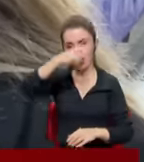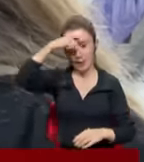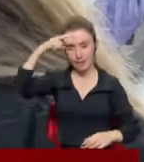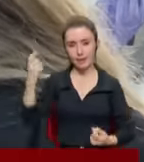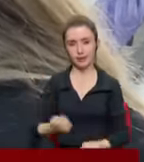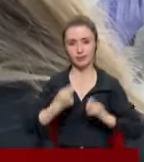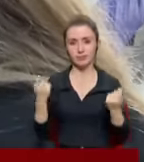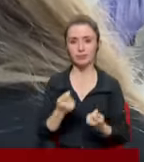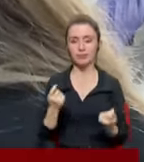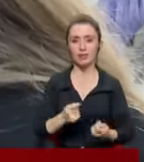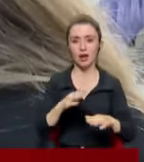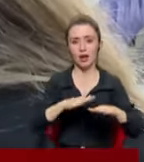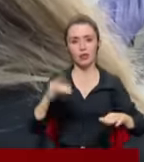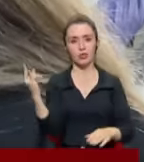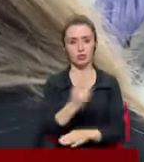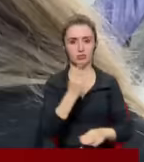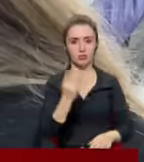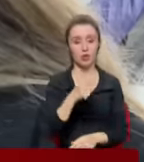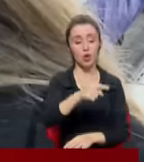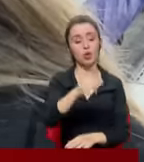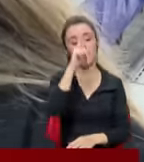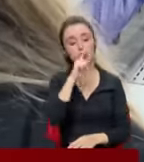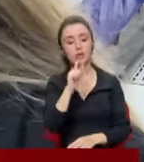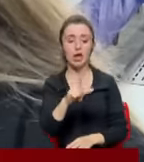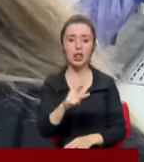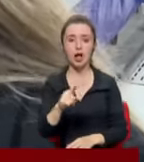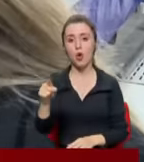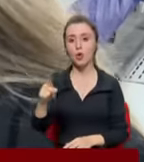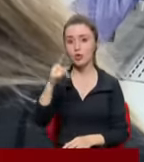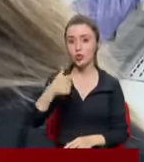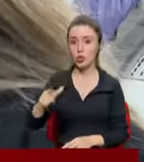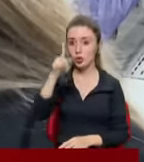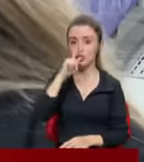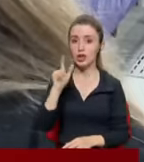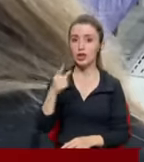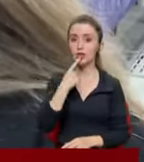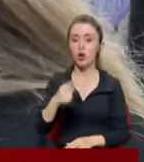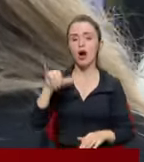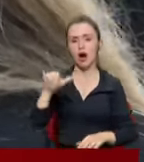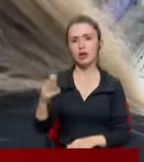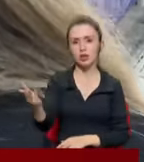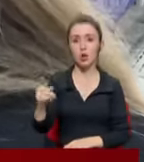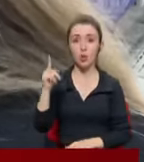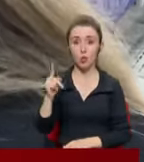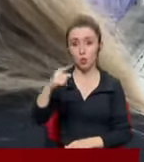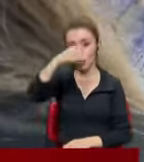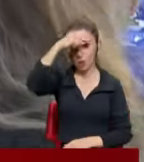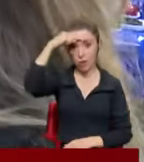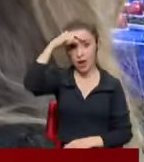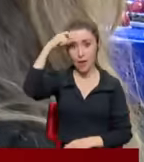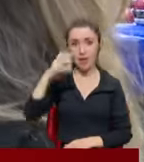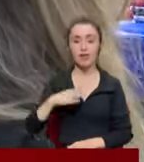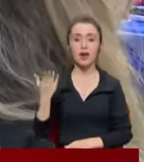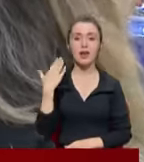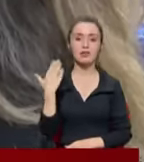ilk önce böyle tezgahları dolaşıyorlar eğer orada 100 liraysa Köylü de 100 lir diyor ve ben haklı buluyorum çünkü onu da Emek Yani